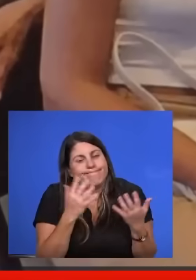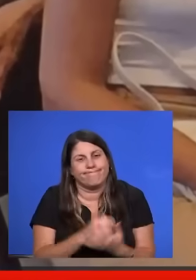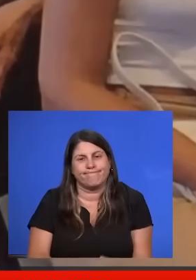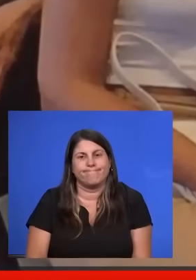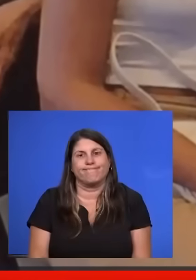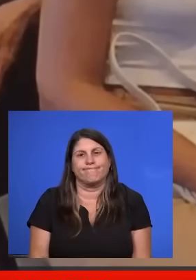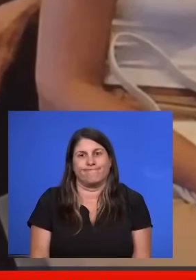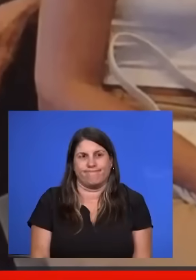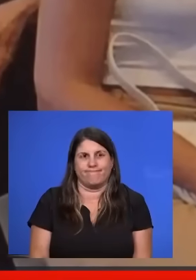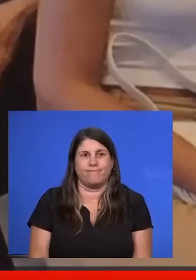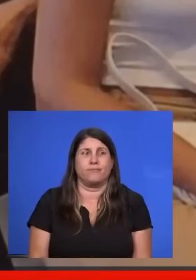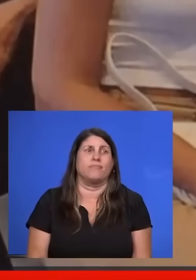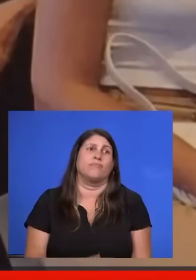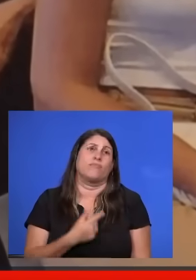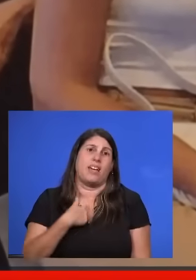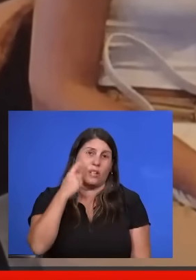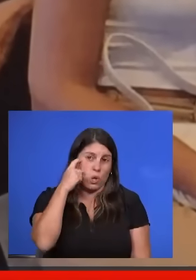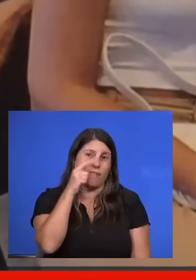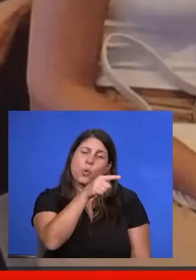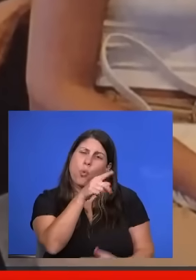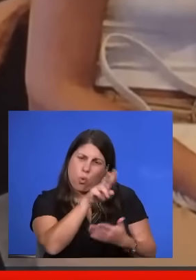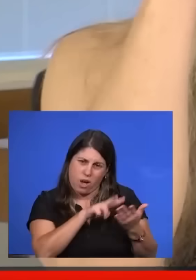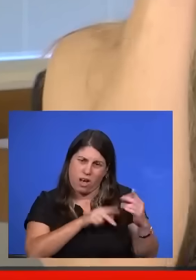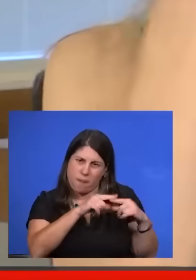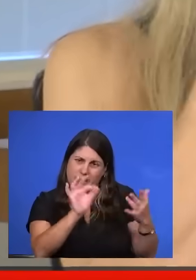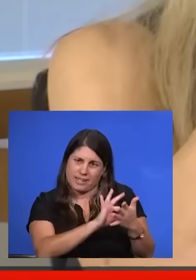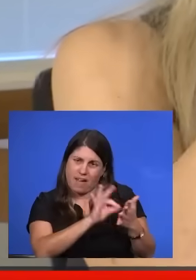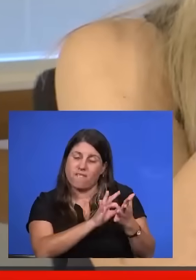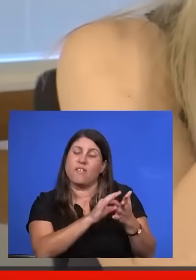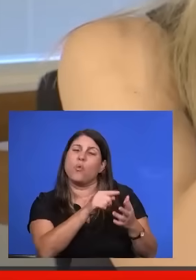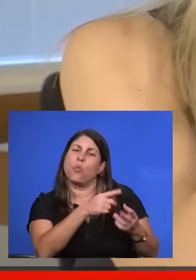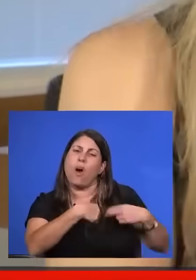אני חושבת שהוא קרא את המכתב בסופו של דבר כשהוא חזר לבסיס. אני זוכרת שהוא כתב לי...